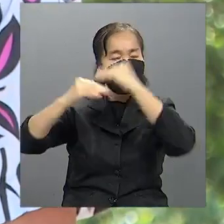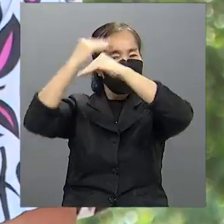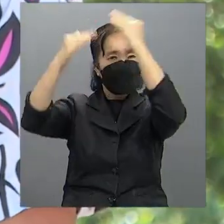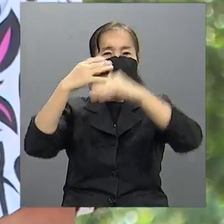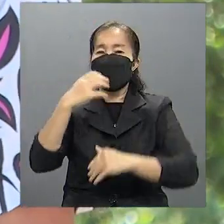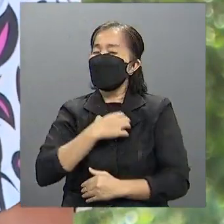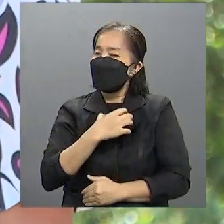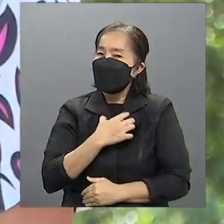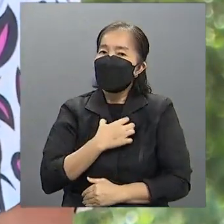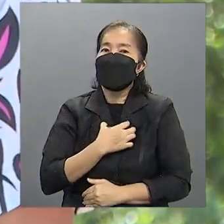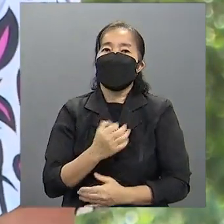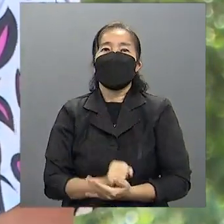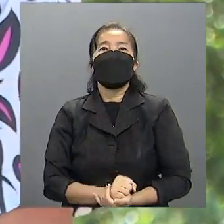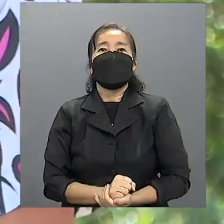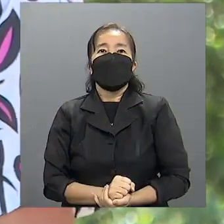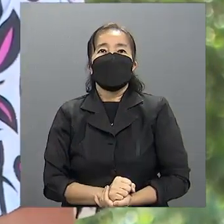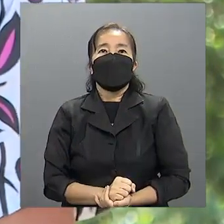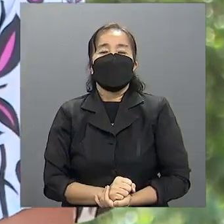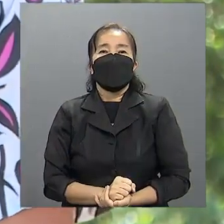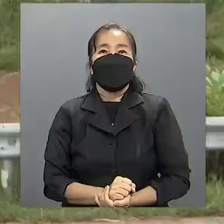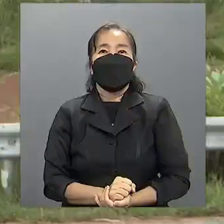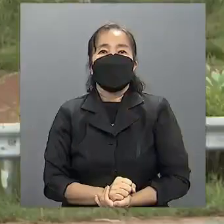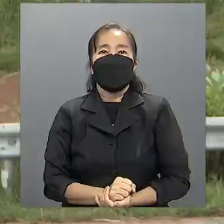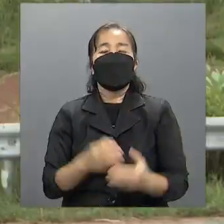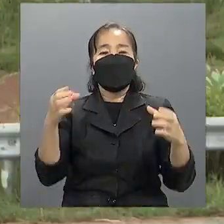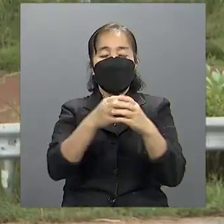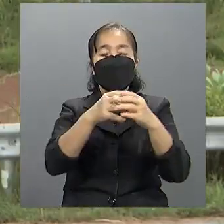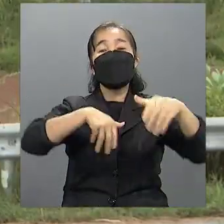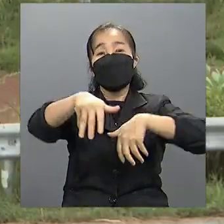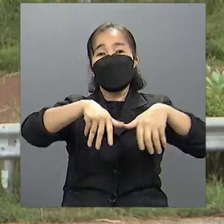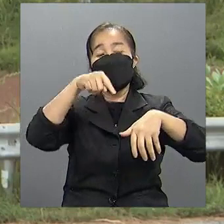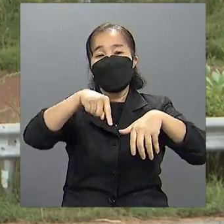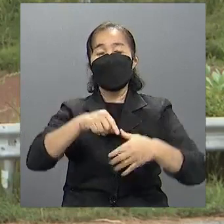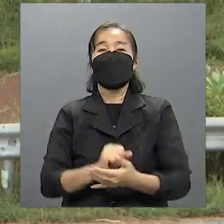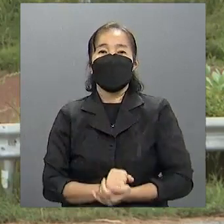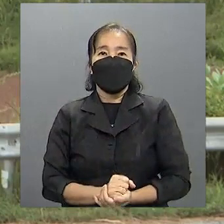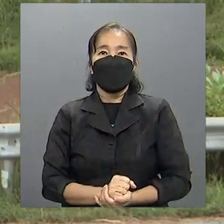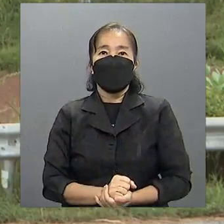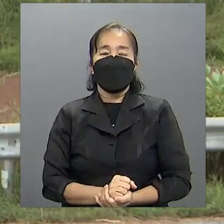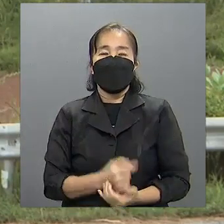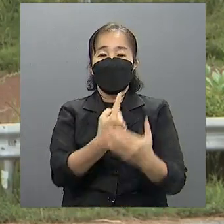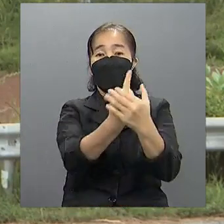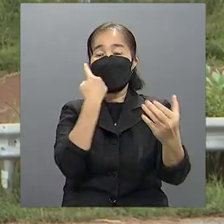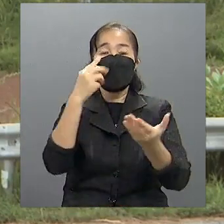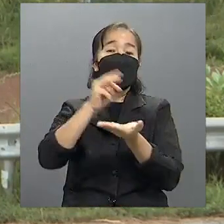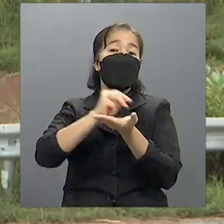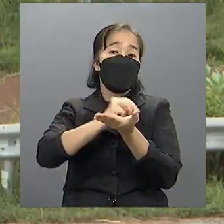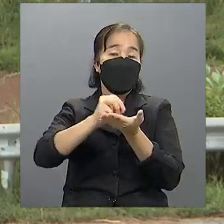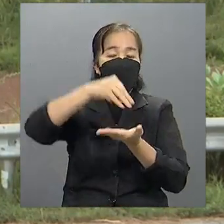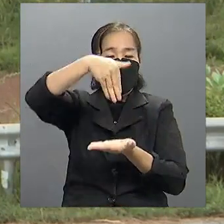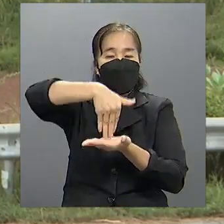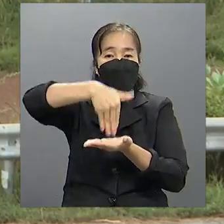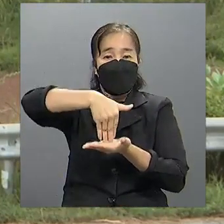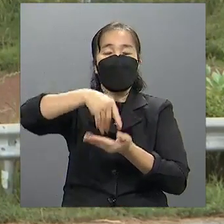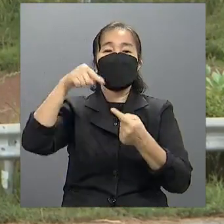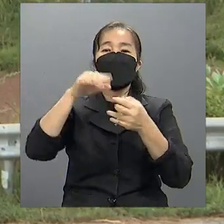าในชุมชนน่ะ ตัวแทนมูลนิธิองค์กรกลางเพื่อประชาธิปไตยภาคเหนือตอนล่